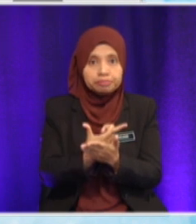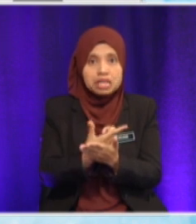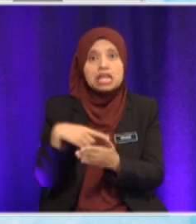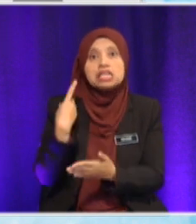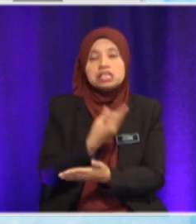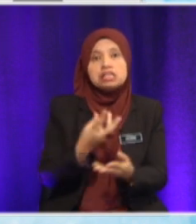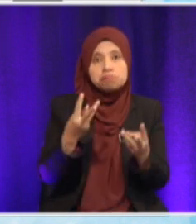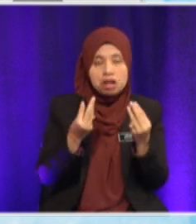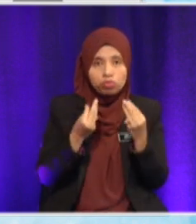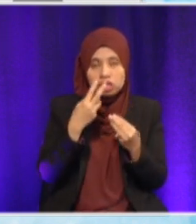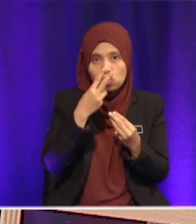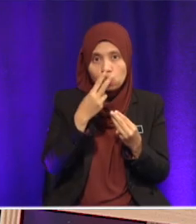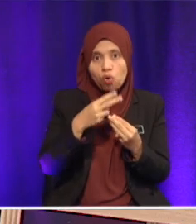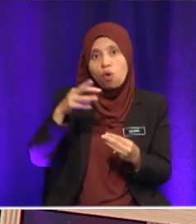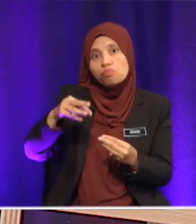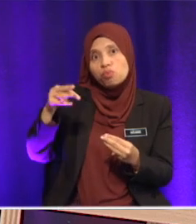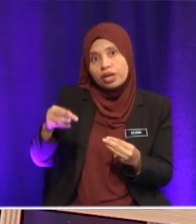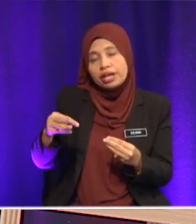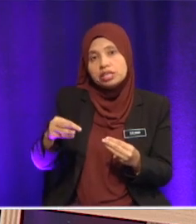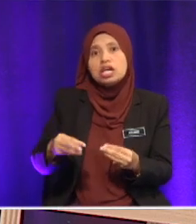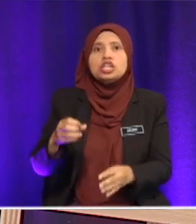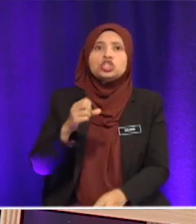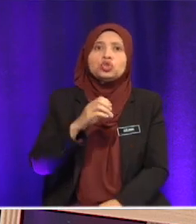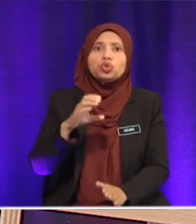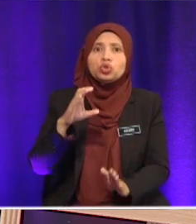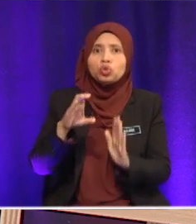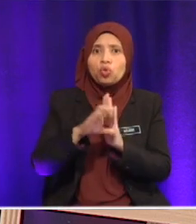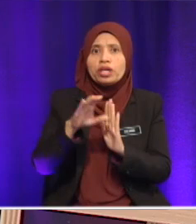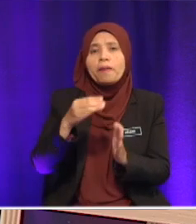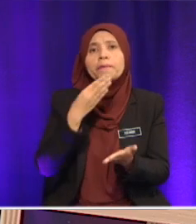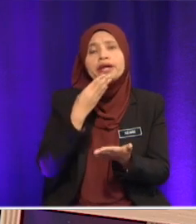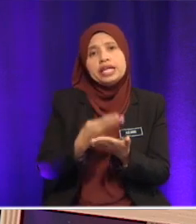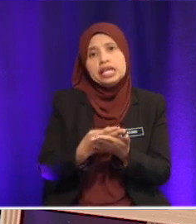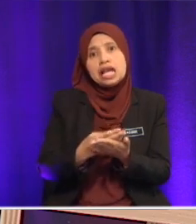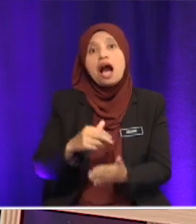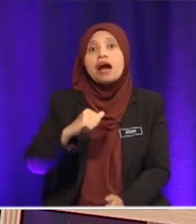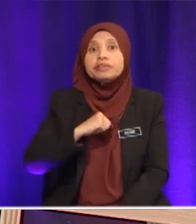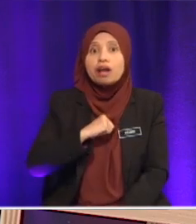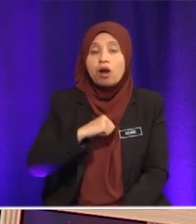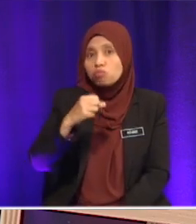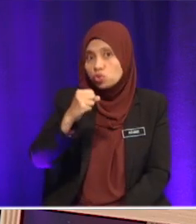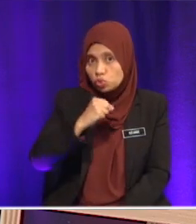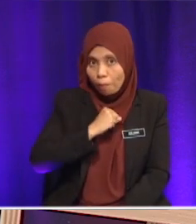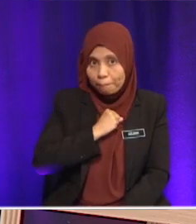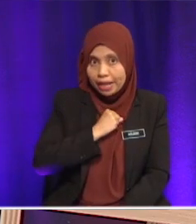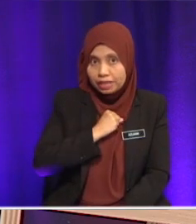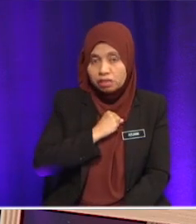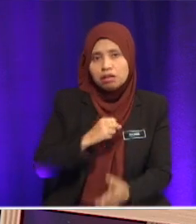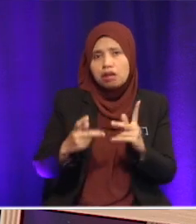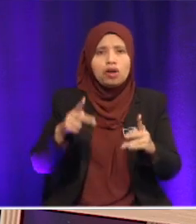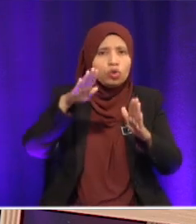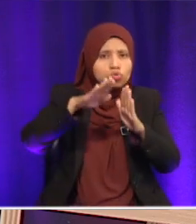ada nilai atau tidak bersasiyah atau tidak kalau dia kurang